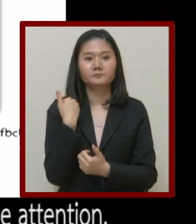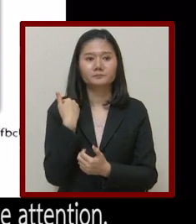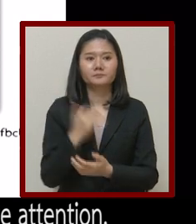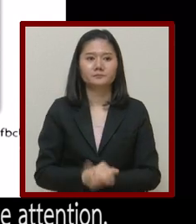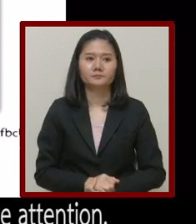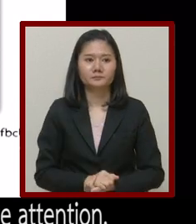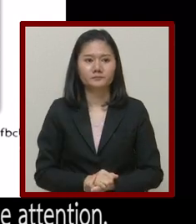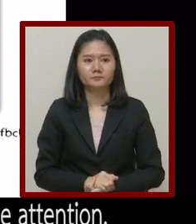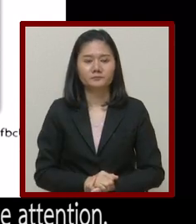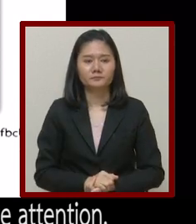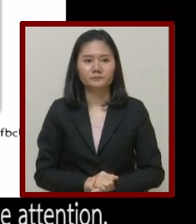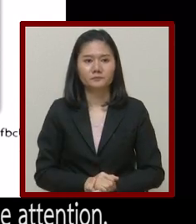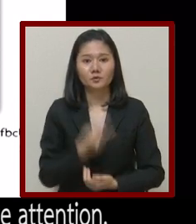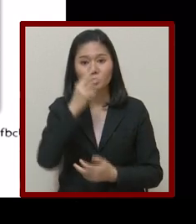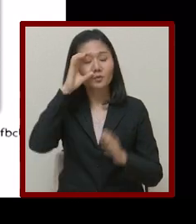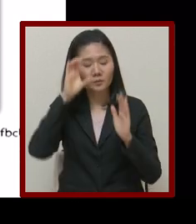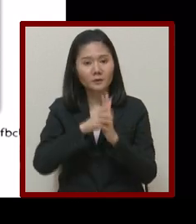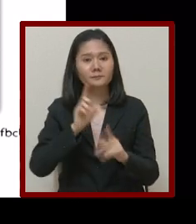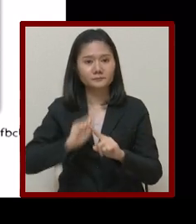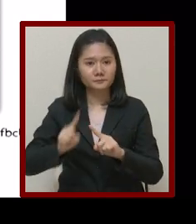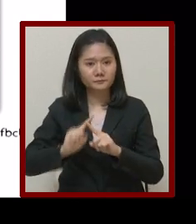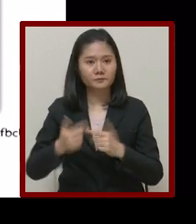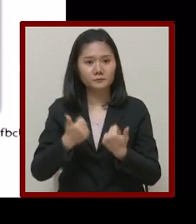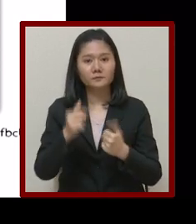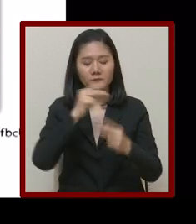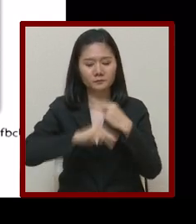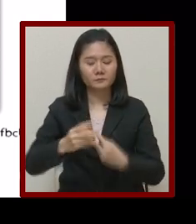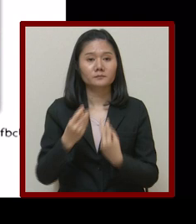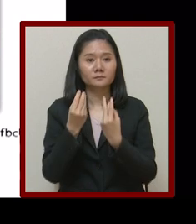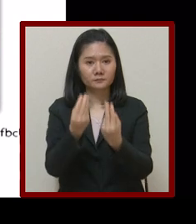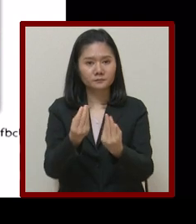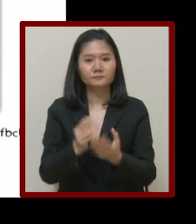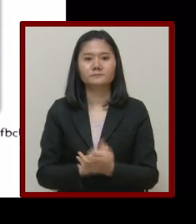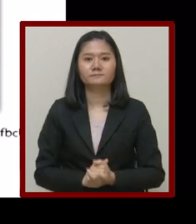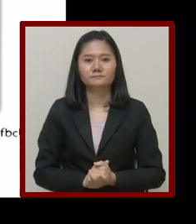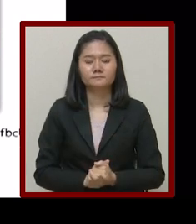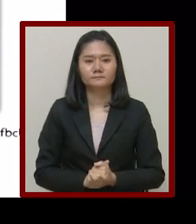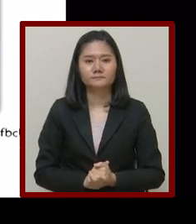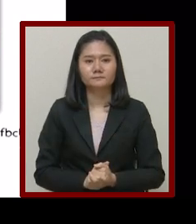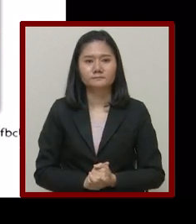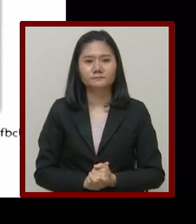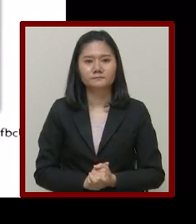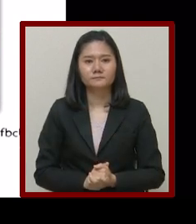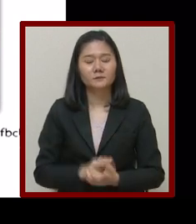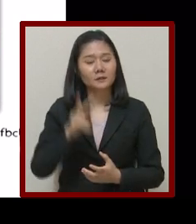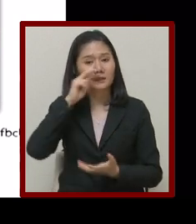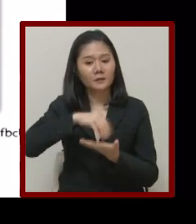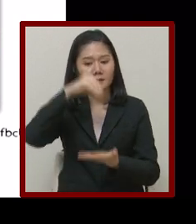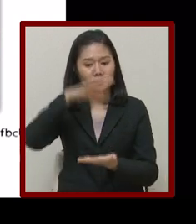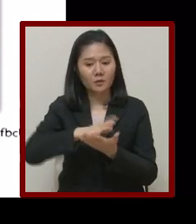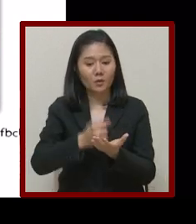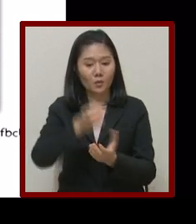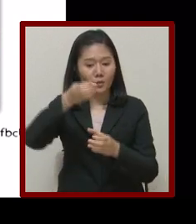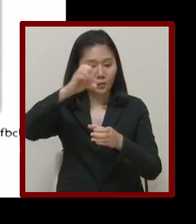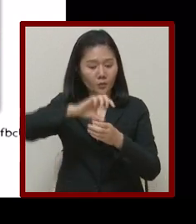ไหมคะก็ดูรูปภาพเหล่านี้เนาะที่ครูหามานะคะเอาน้ำสมุนไพรน้ำตะไคร้มาใส่ใน